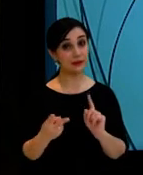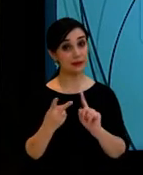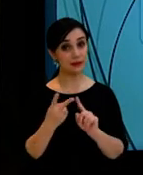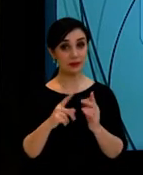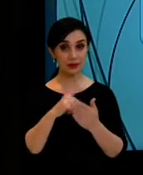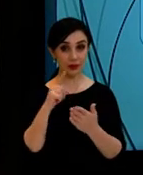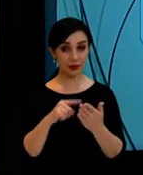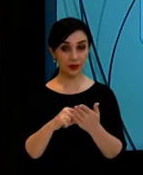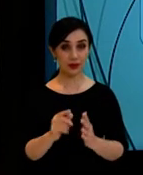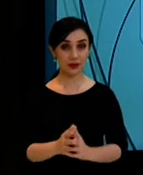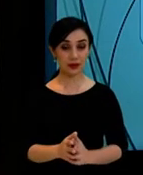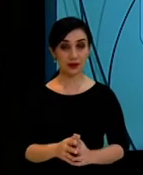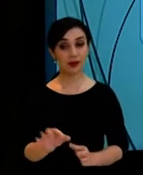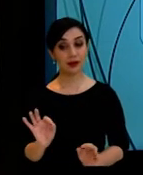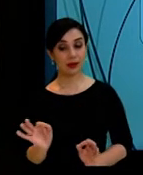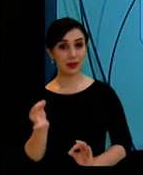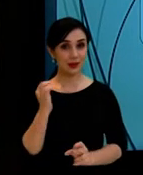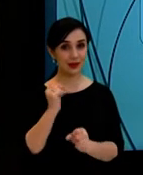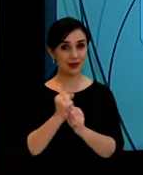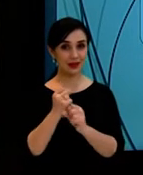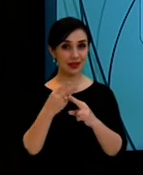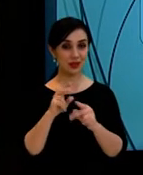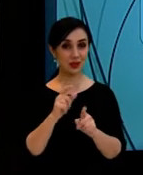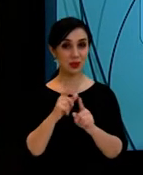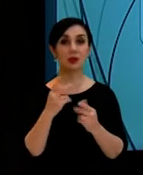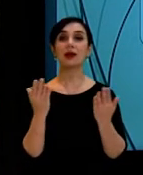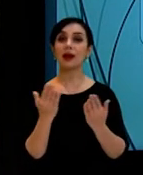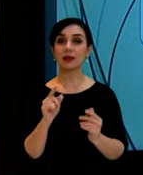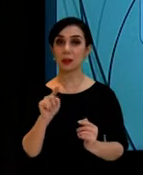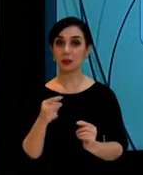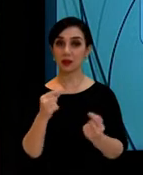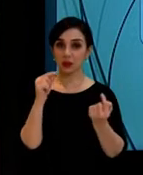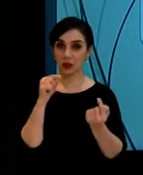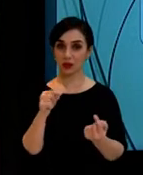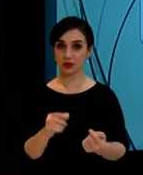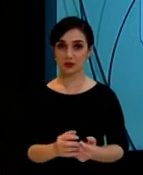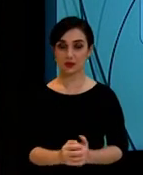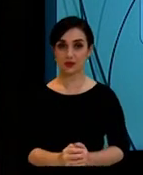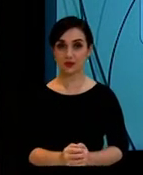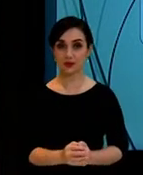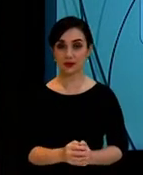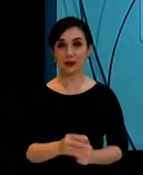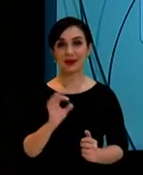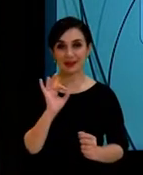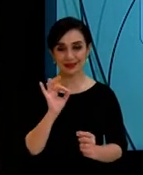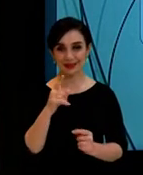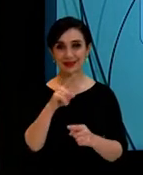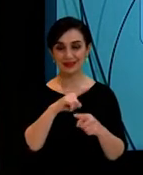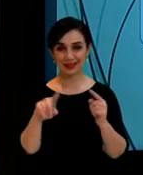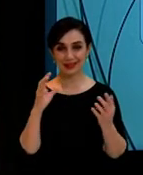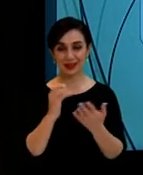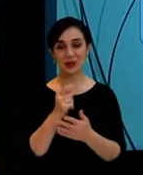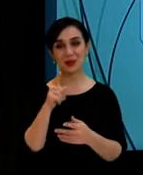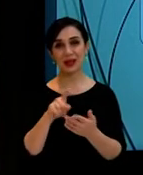savol. Kinoya qilingan so'z uchun qanday belgi xos? Menimcha darrov topib oldingiz.